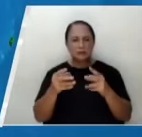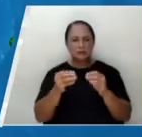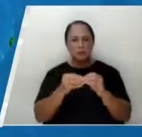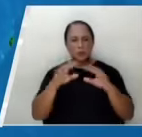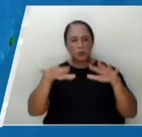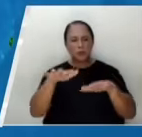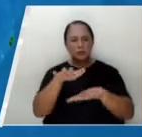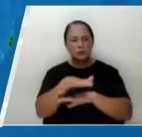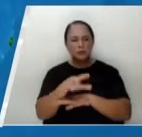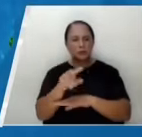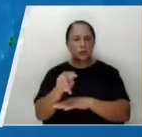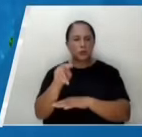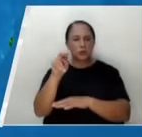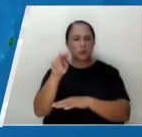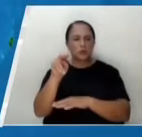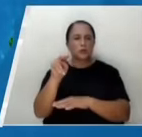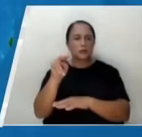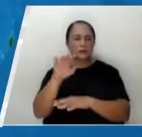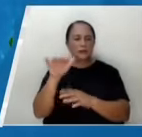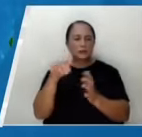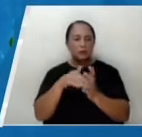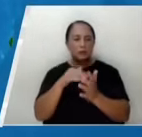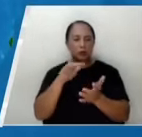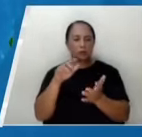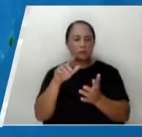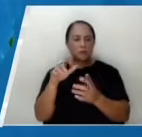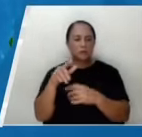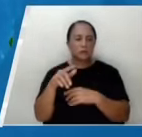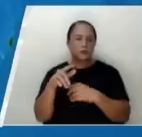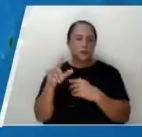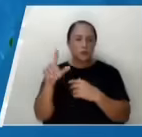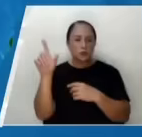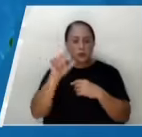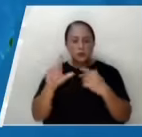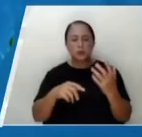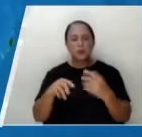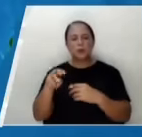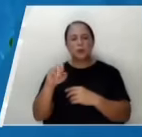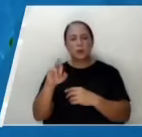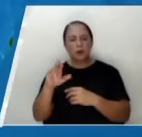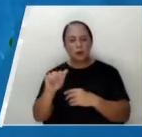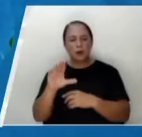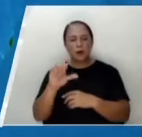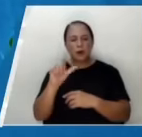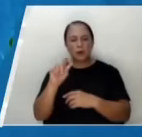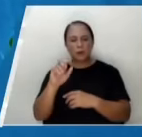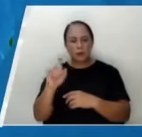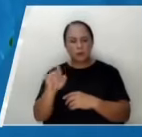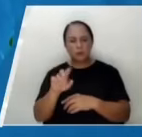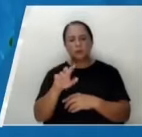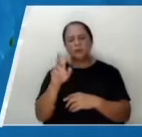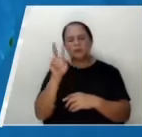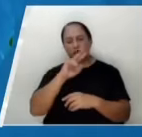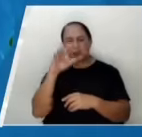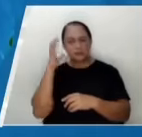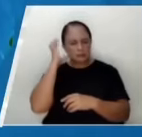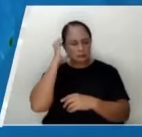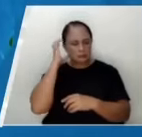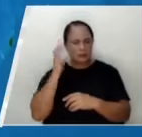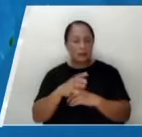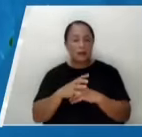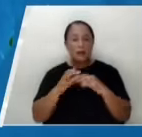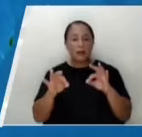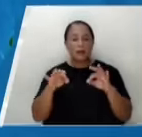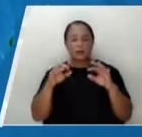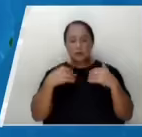sa Northern at Central Luzon, Limaropa, Calabarzon at malaking bahagi ng Visayas at Mindanao. Kapag may